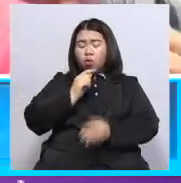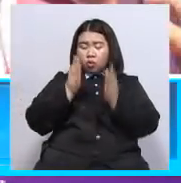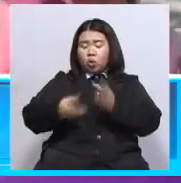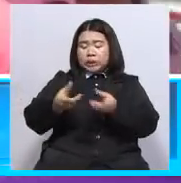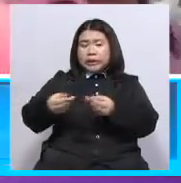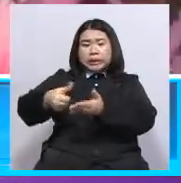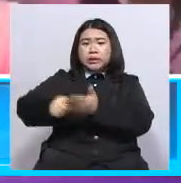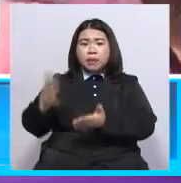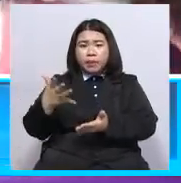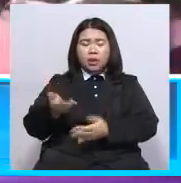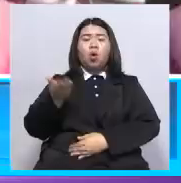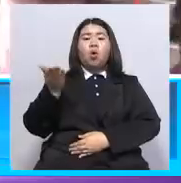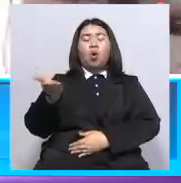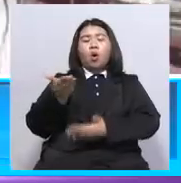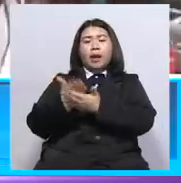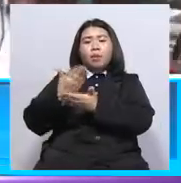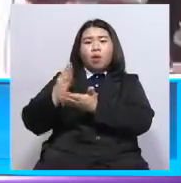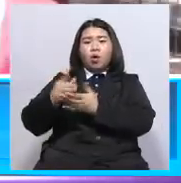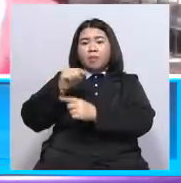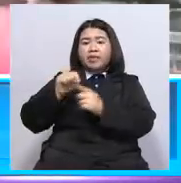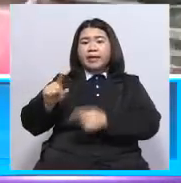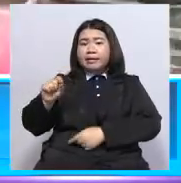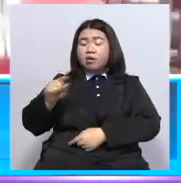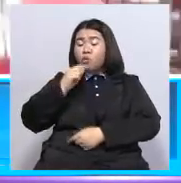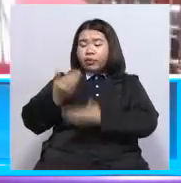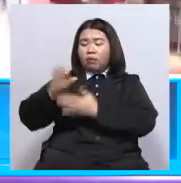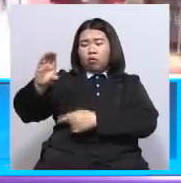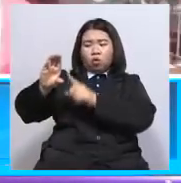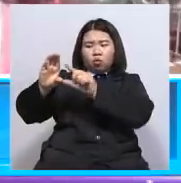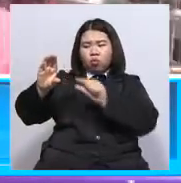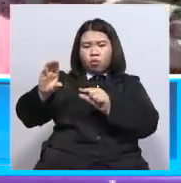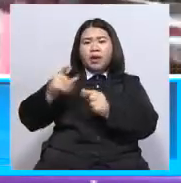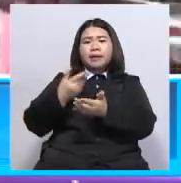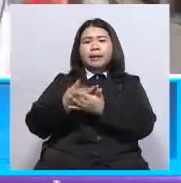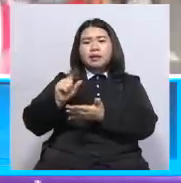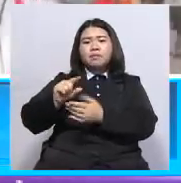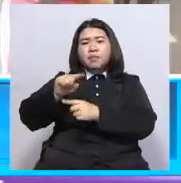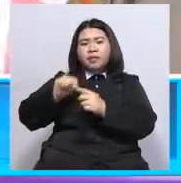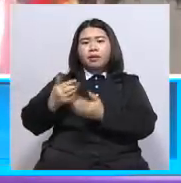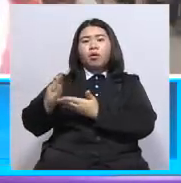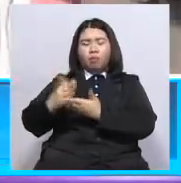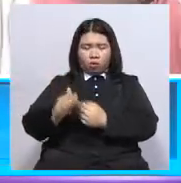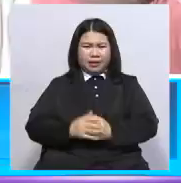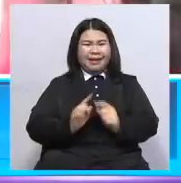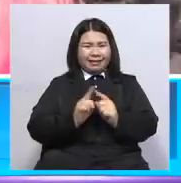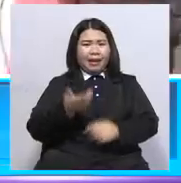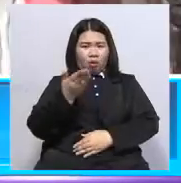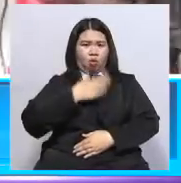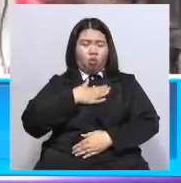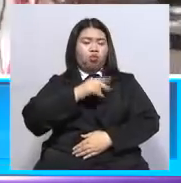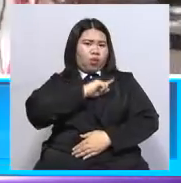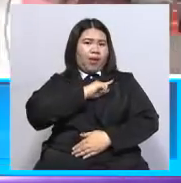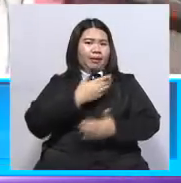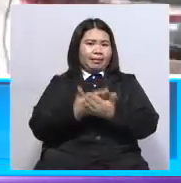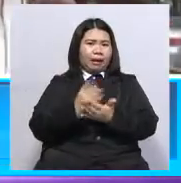กันเขาขอชำระหนี้อยู่ที่ 20% ของเงินต้นทั้งหมดนั่นเองโดยทั้งหมดทั้งมวลเนี่ยเขาก็บอกว่าเขาจะขอเป็นคนชำระหนี้เอง